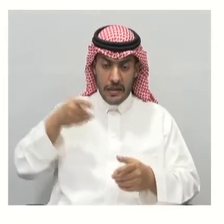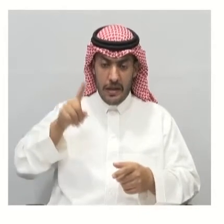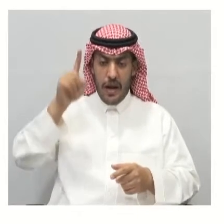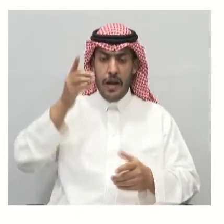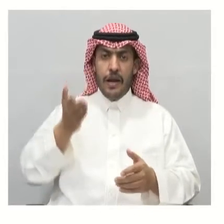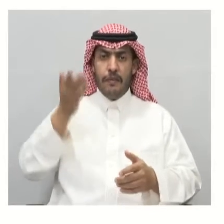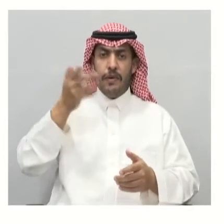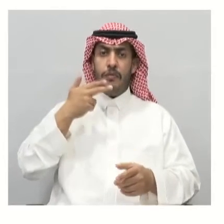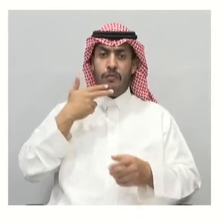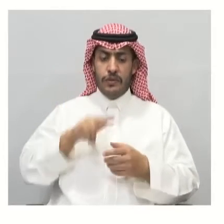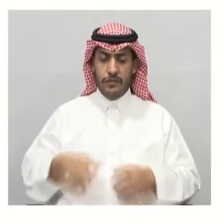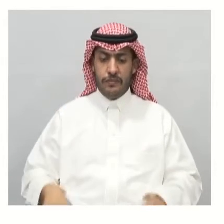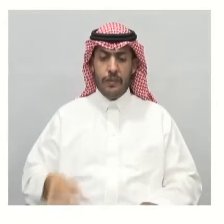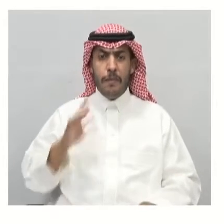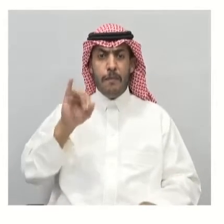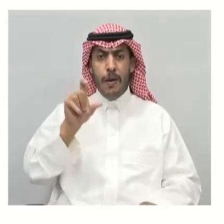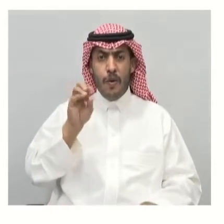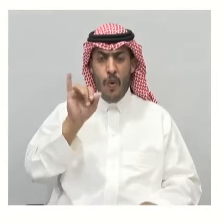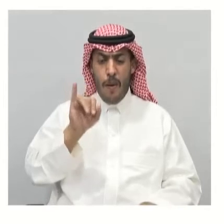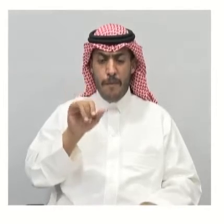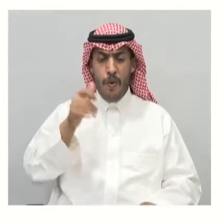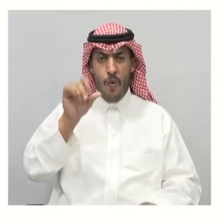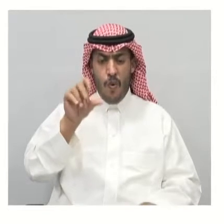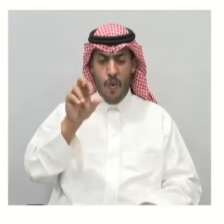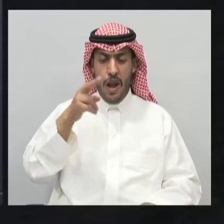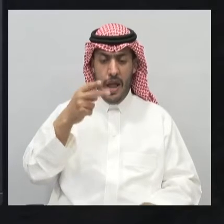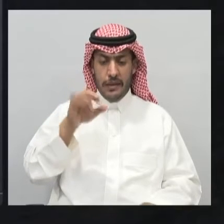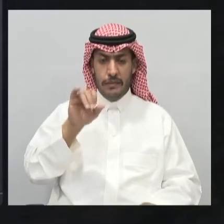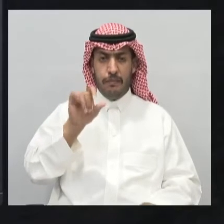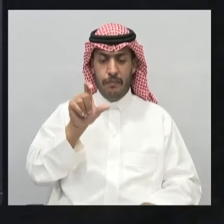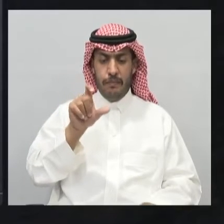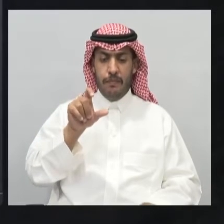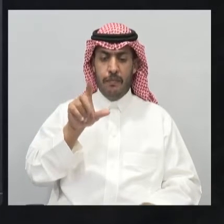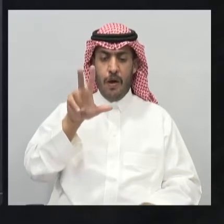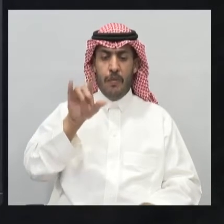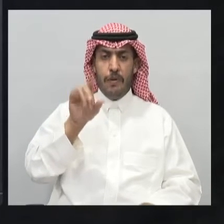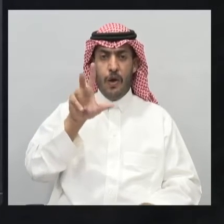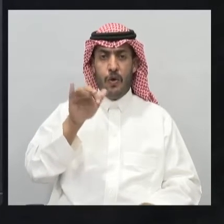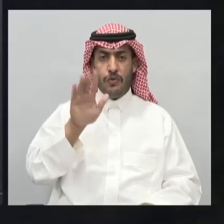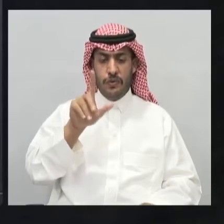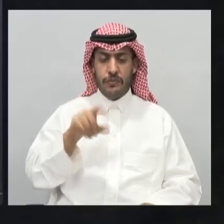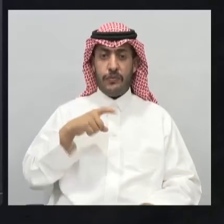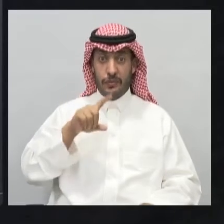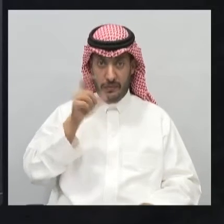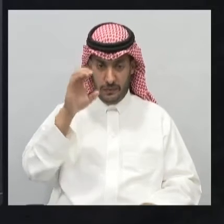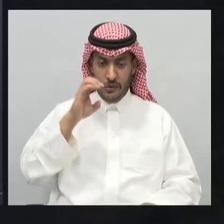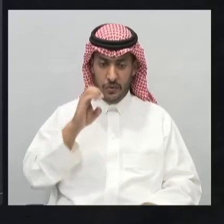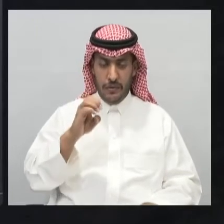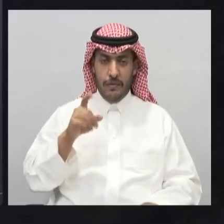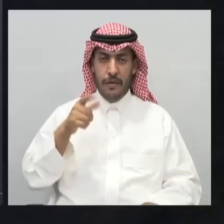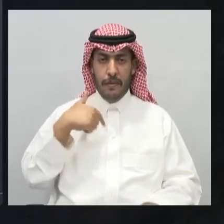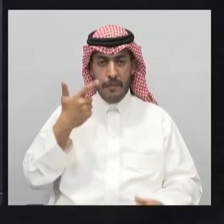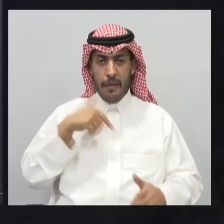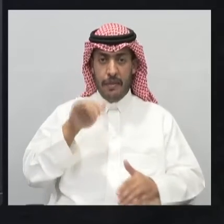والمرسلين من هم اولو العزم من الرسل نتعرف على اجاب اجابته باذن الله في من